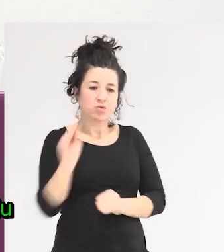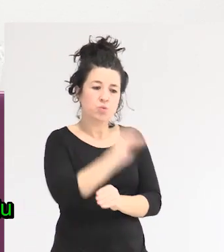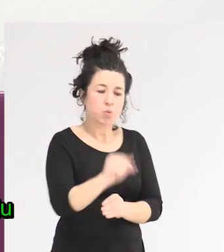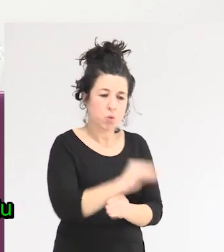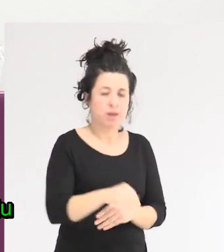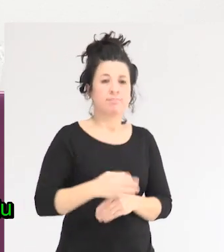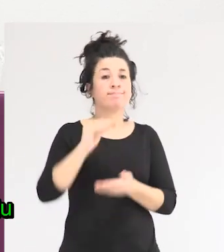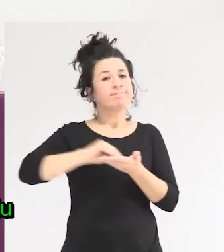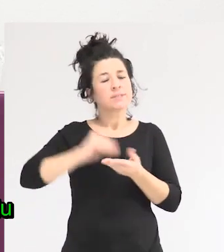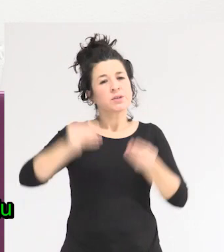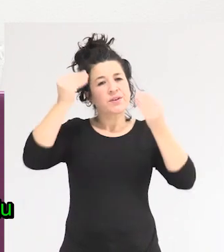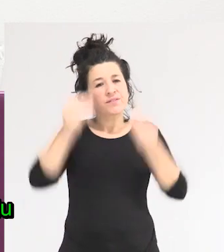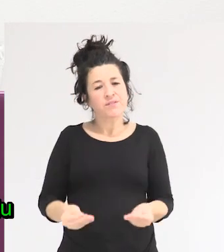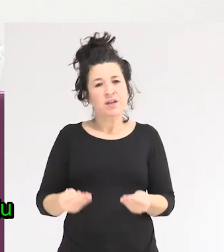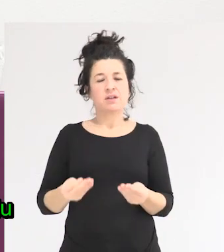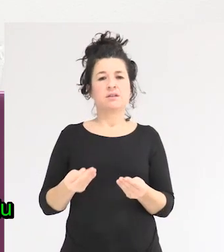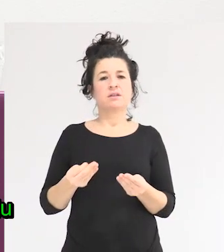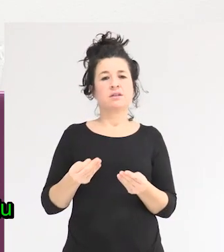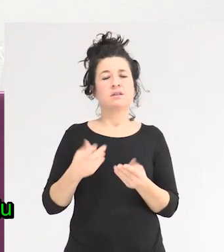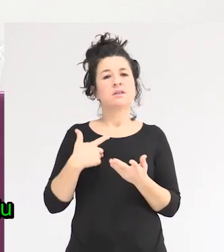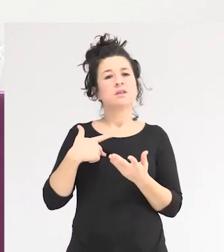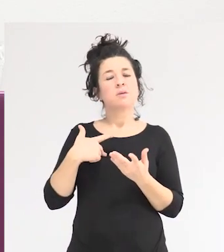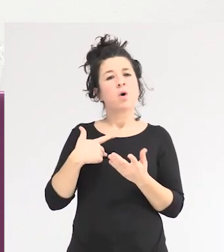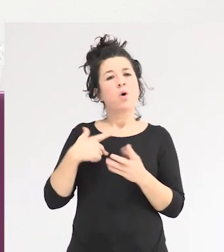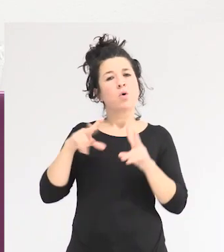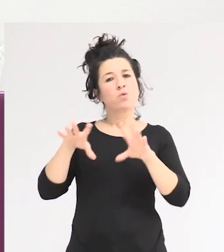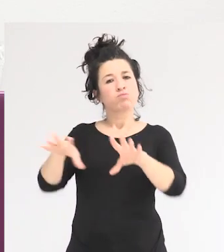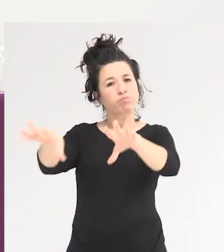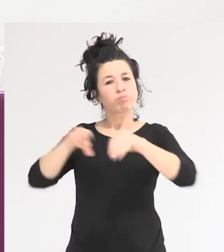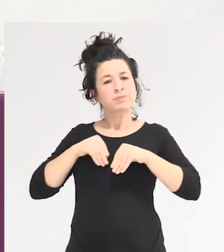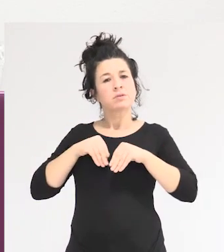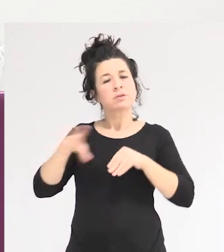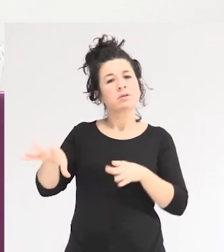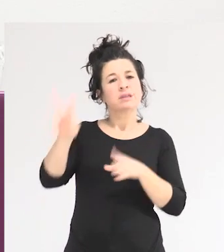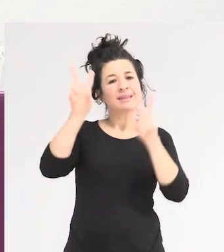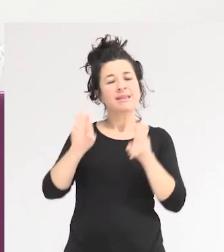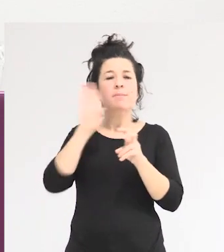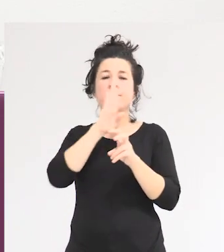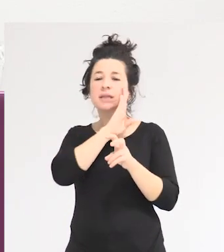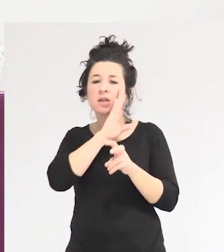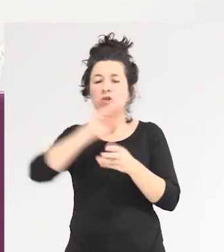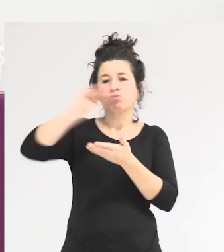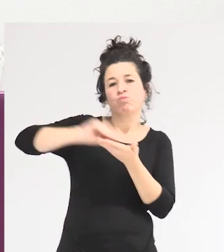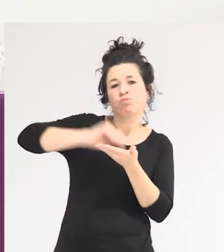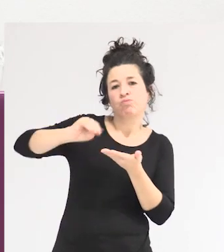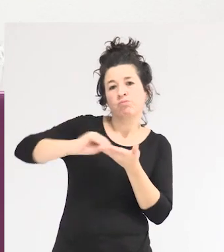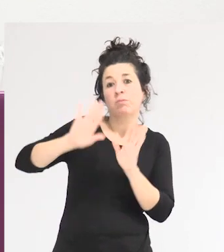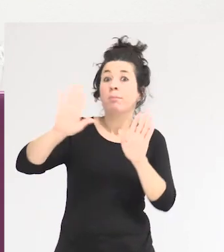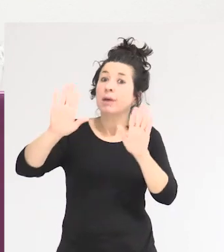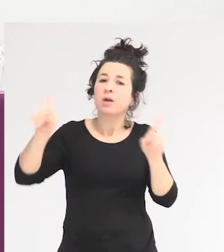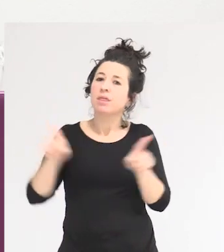Idazle honak bere amatasune erabiltzen du literatura material gisa. Idazten duen bitartean ama gisa jokatu ezin badu ere.